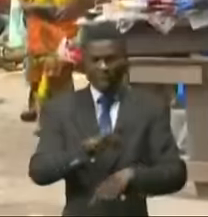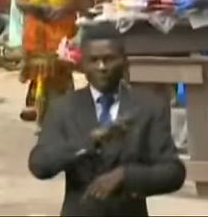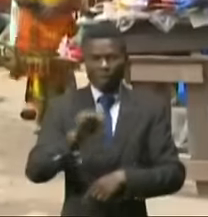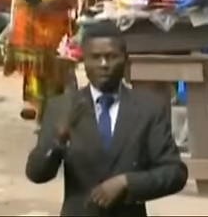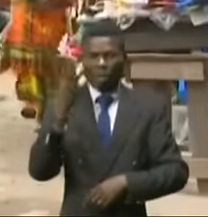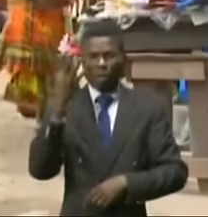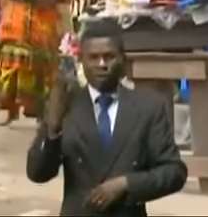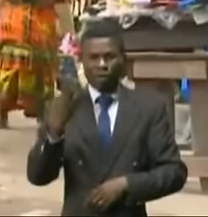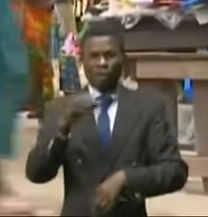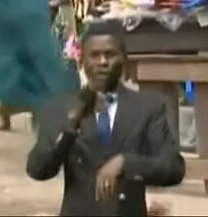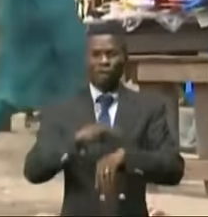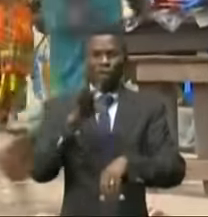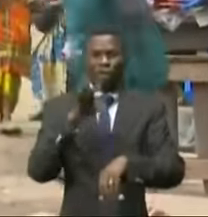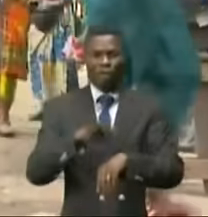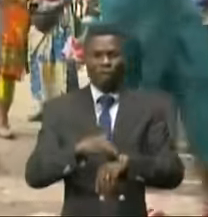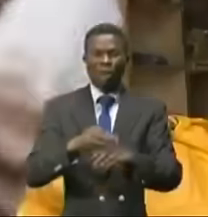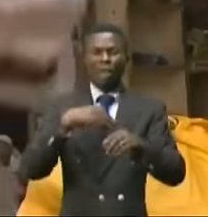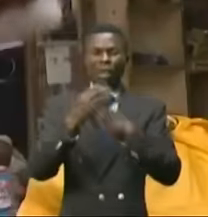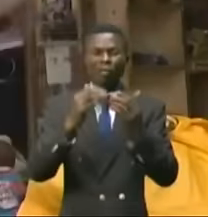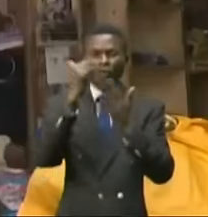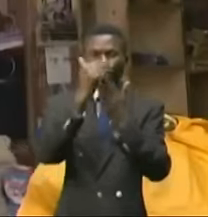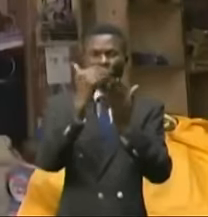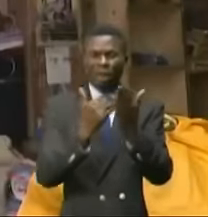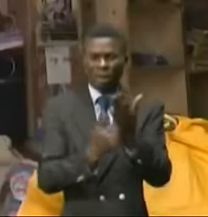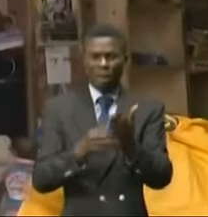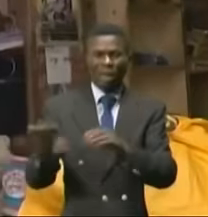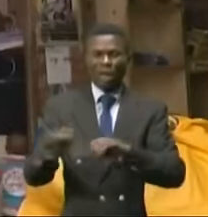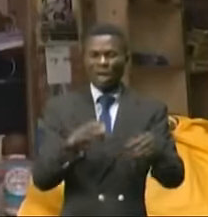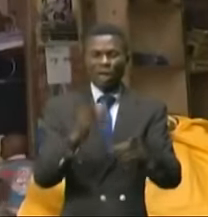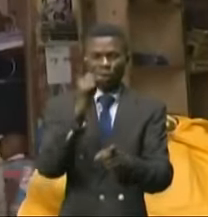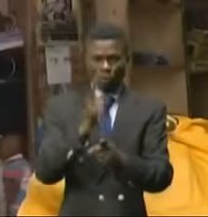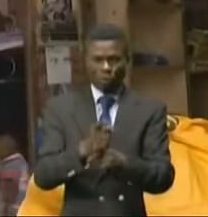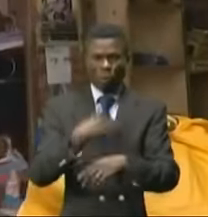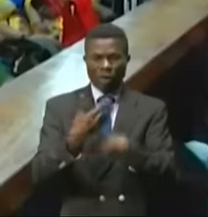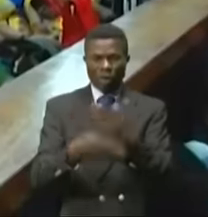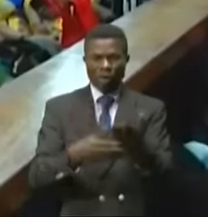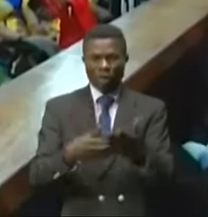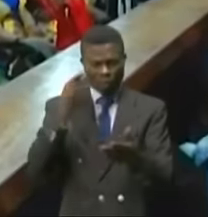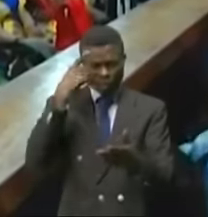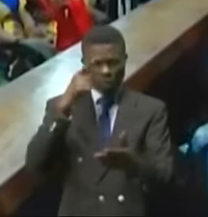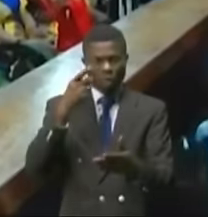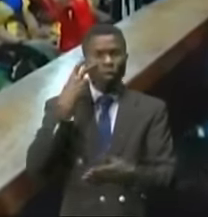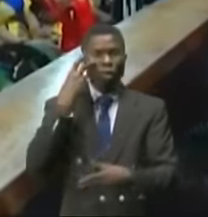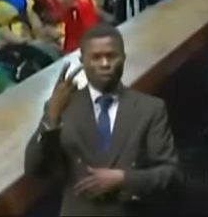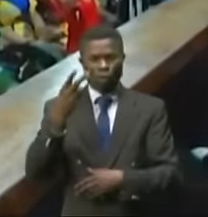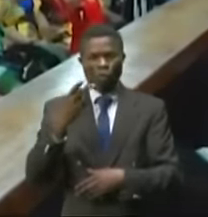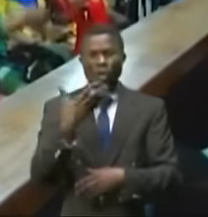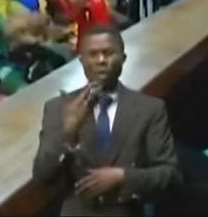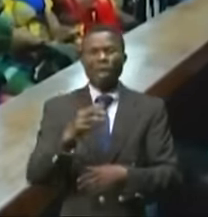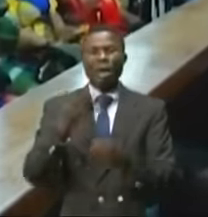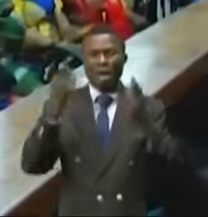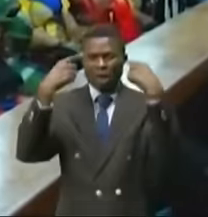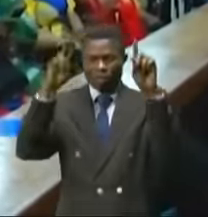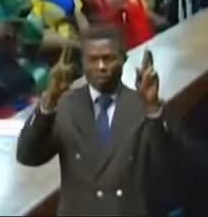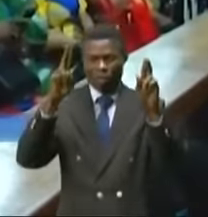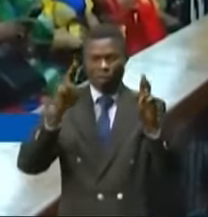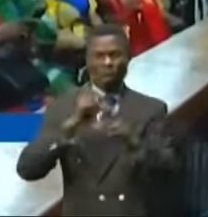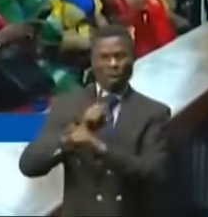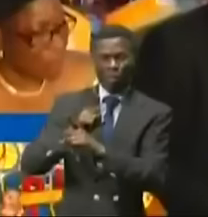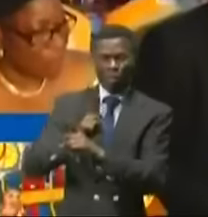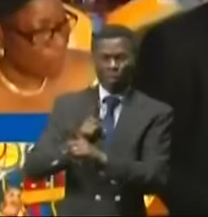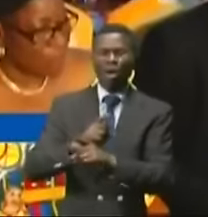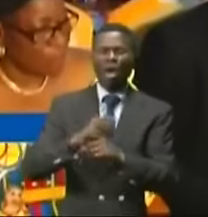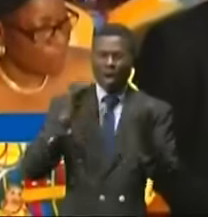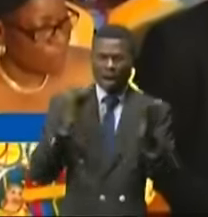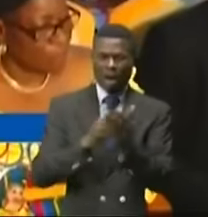une occasion de faire le bilan des actions concrètes menées pour mieux apprécier nos acquis et protéger ce qu'il reste encore